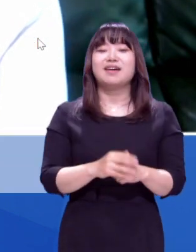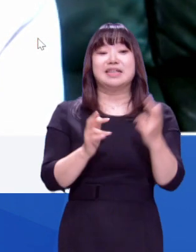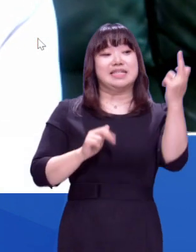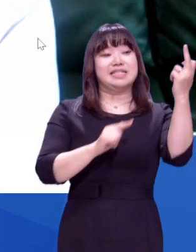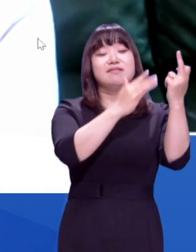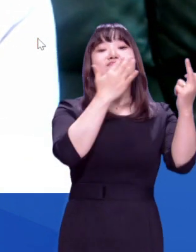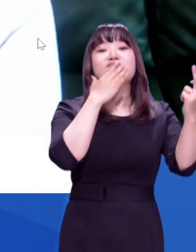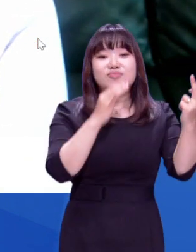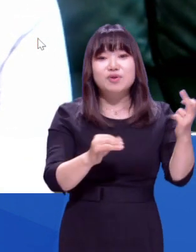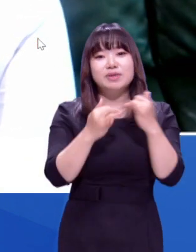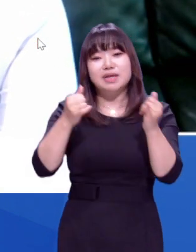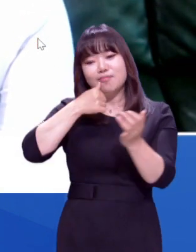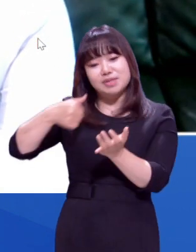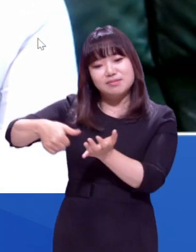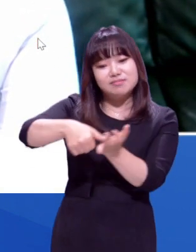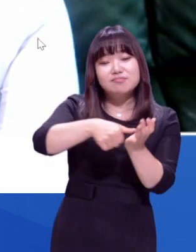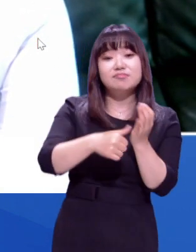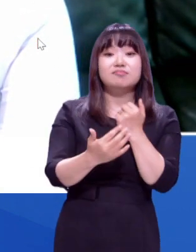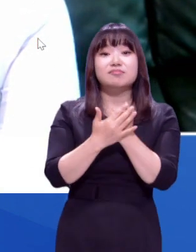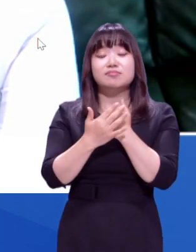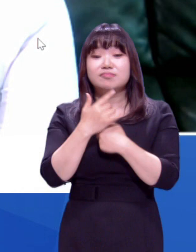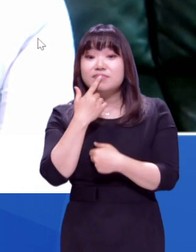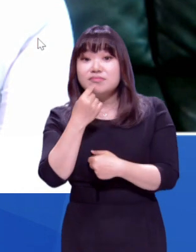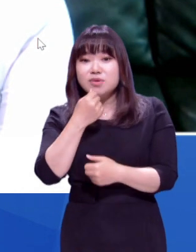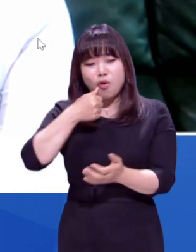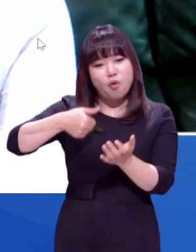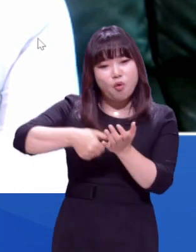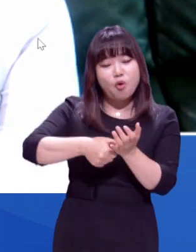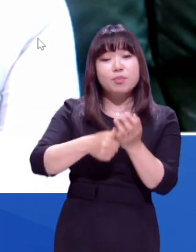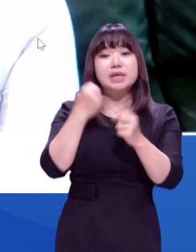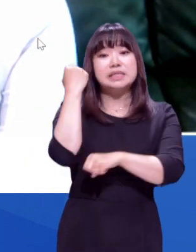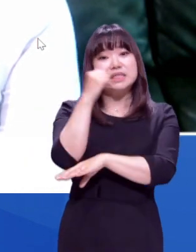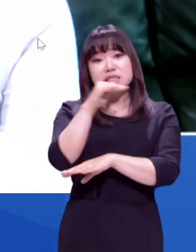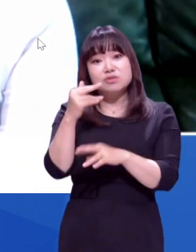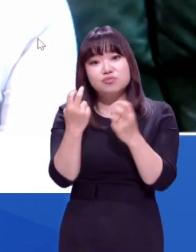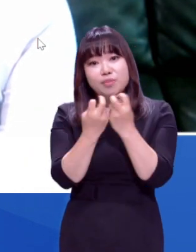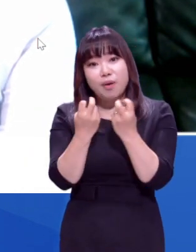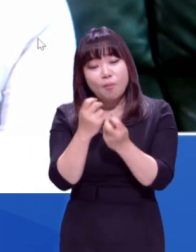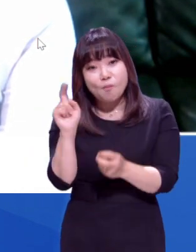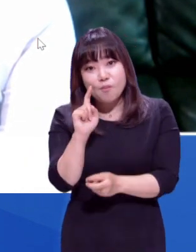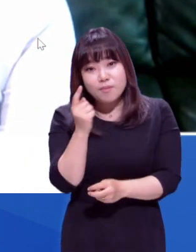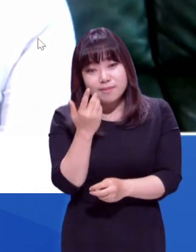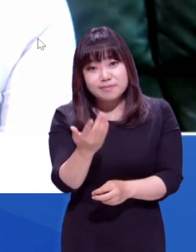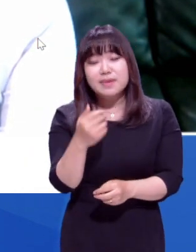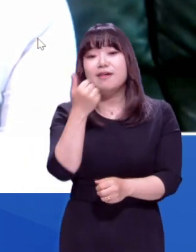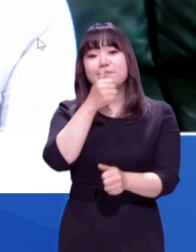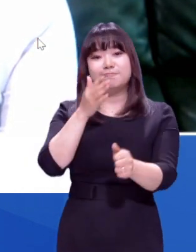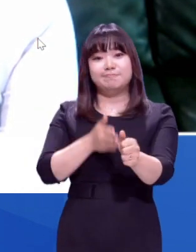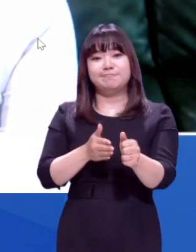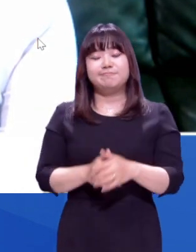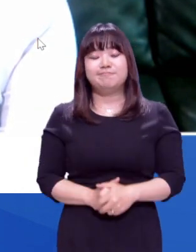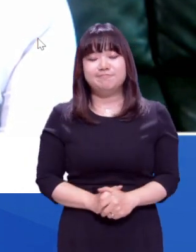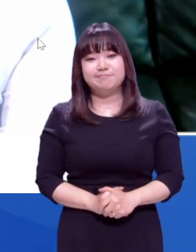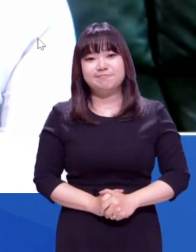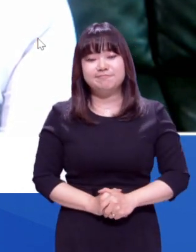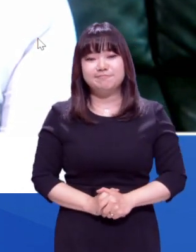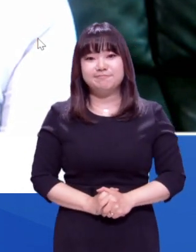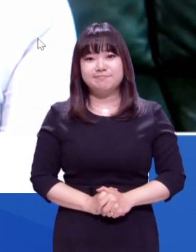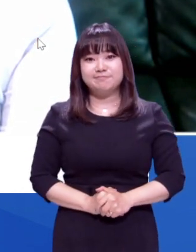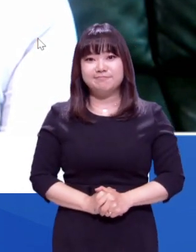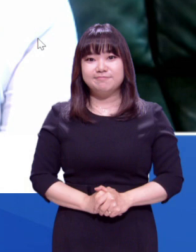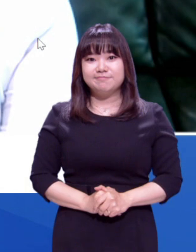이 주민들의 서명도 이어질 텐데 이 서명운동 기준은 무엇이고 또 참여 방법에 대해서도 알려주시지요.